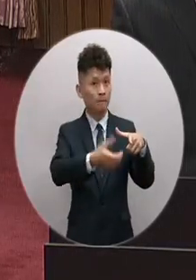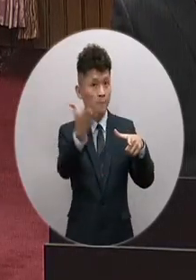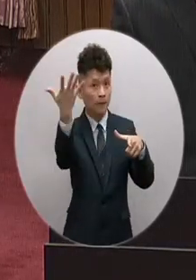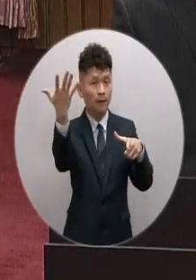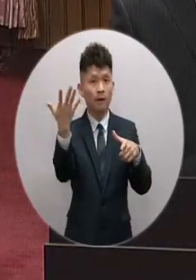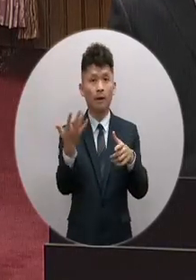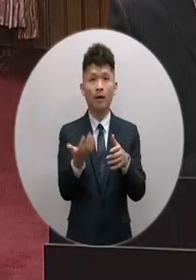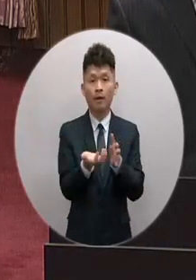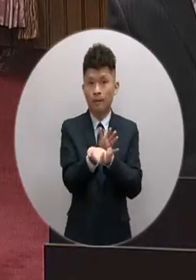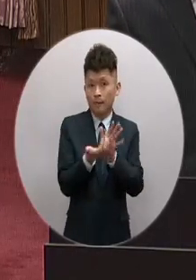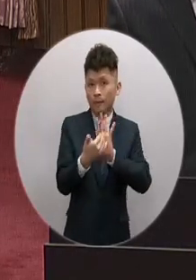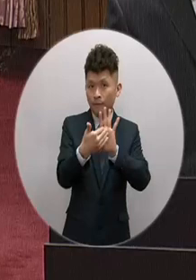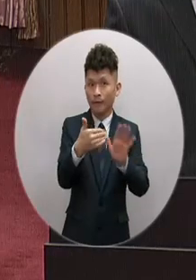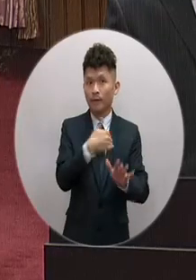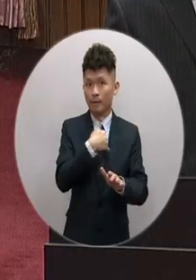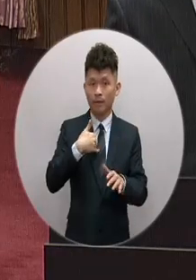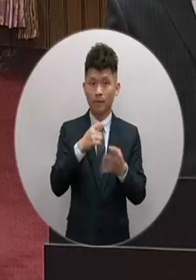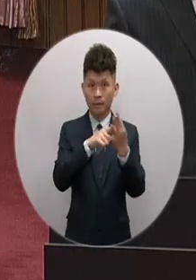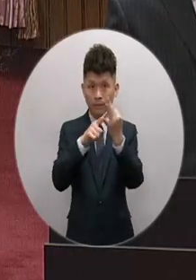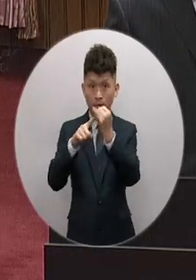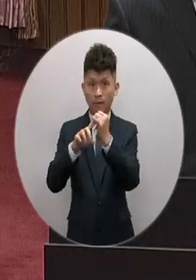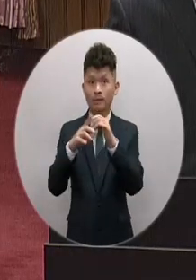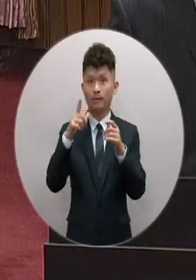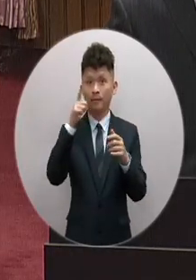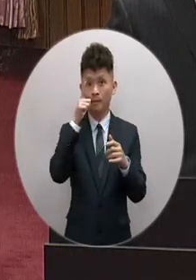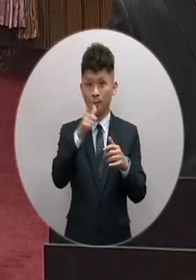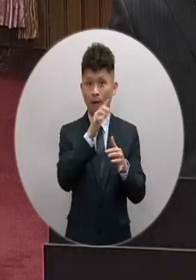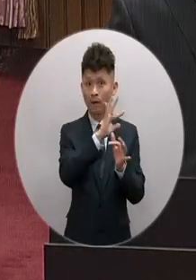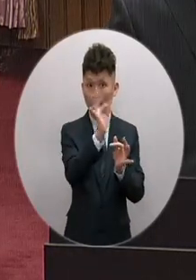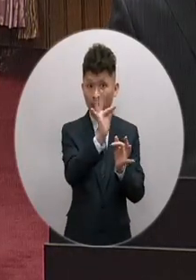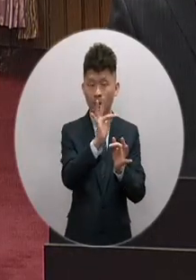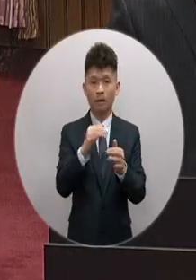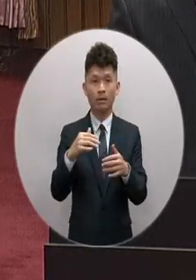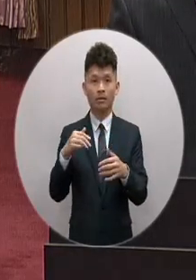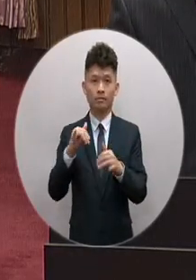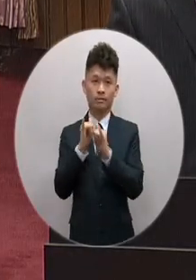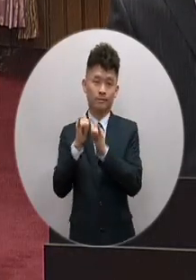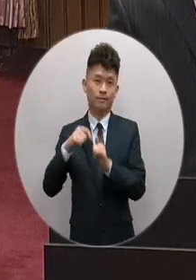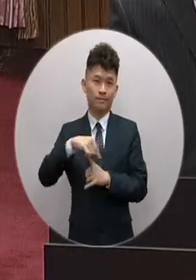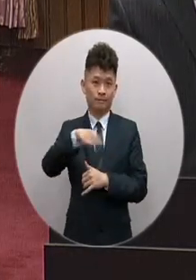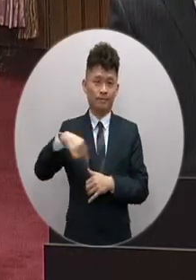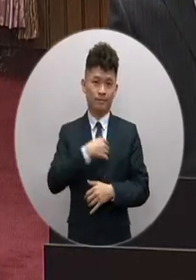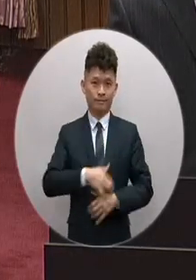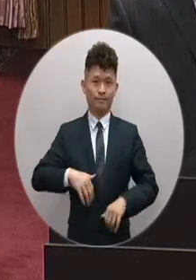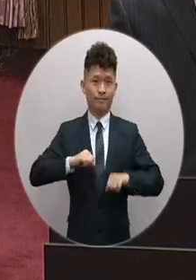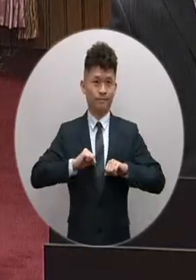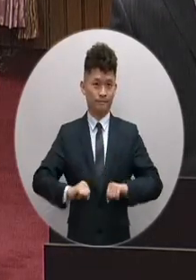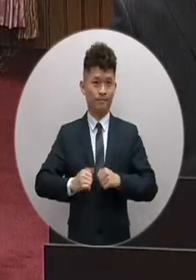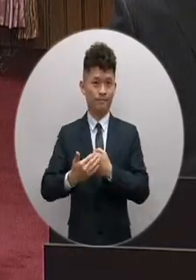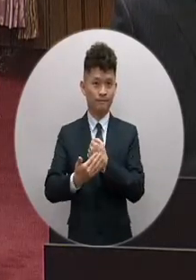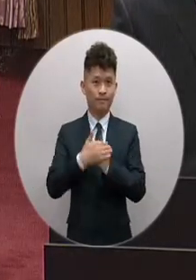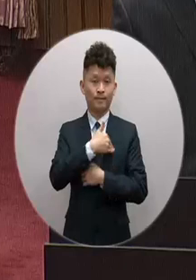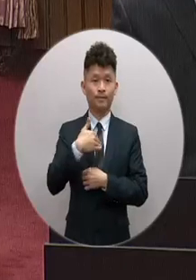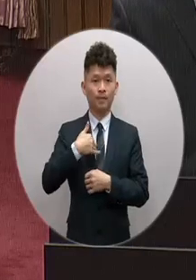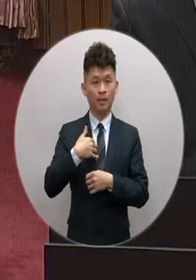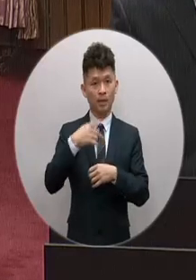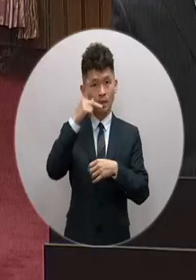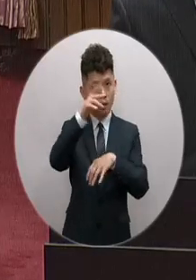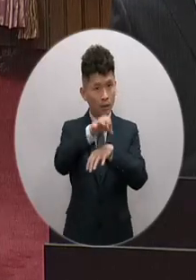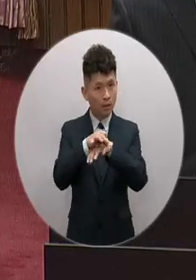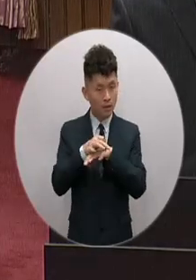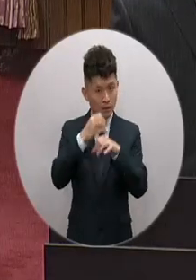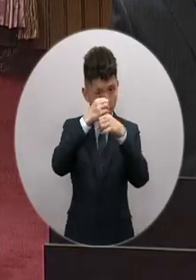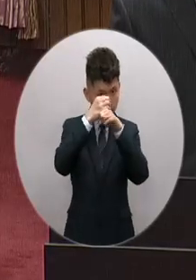架构一个这样的一个基础。然后保障我们人民的身体健康，所以在这里面科学的证据，我们专家的意